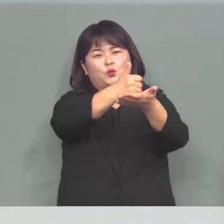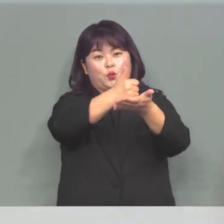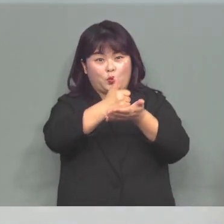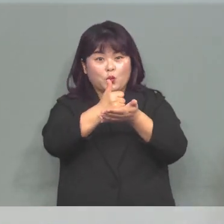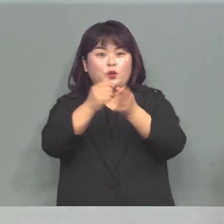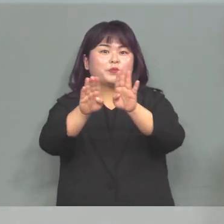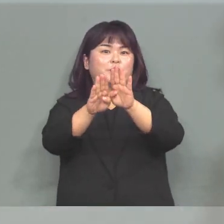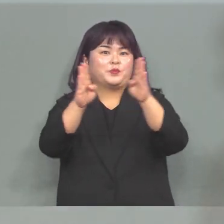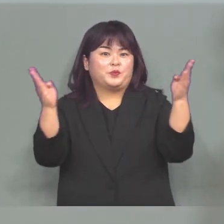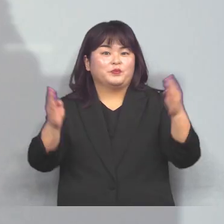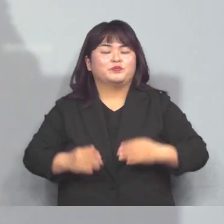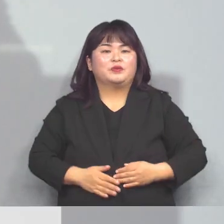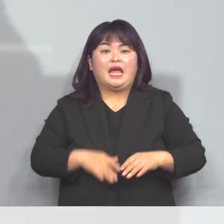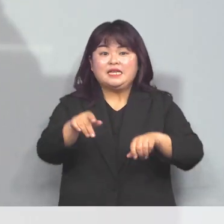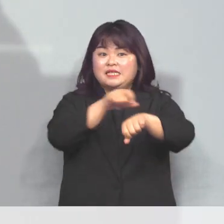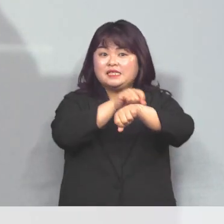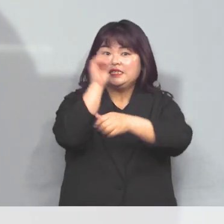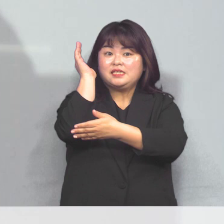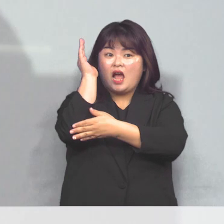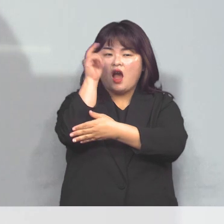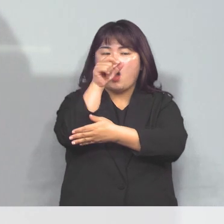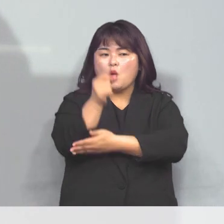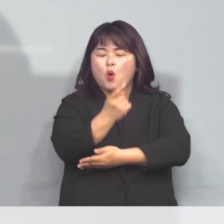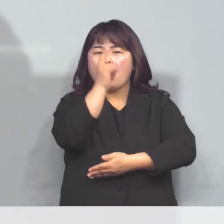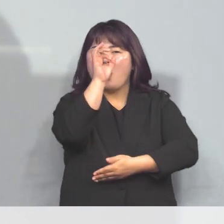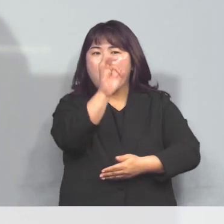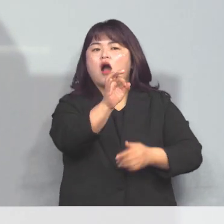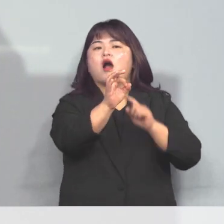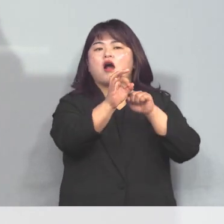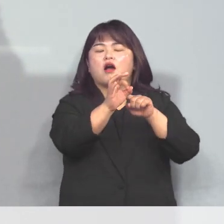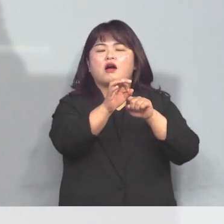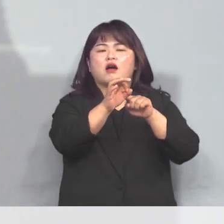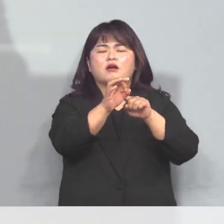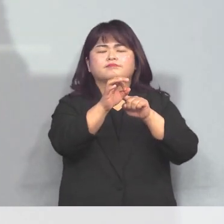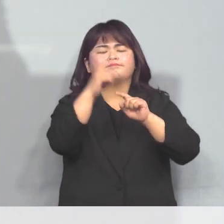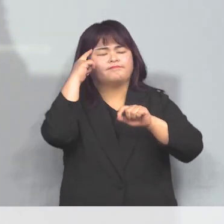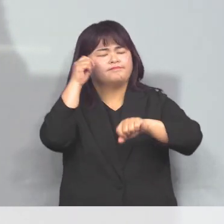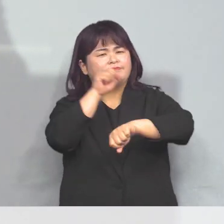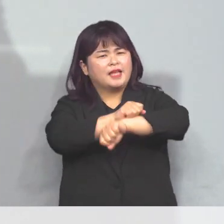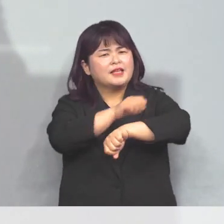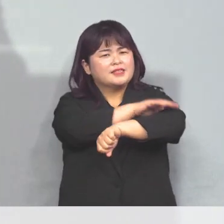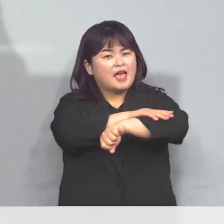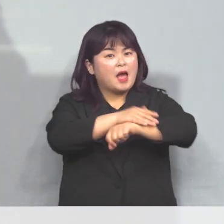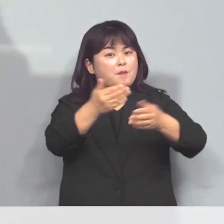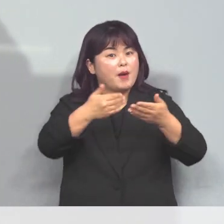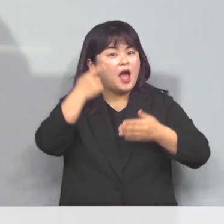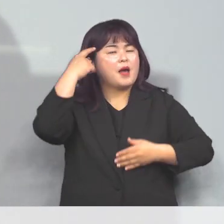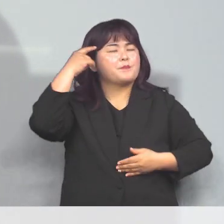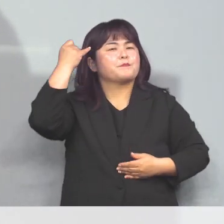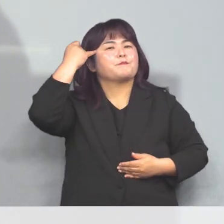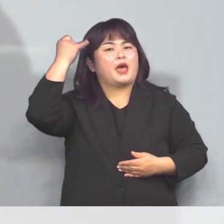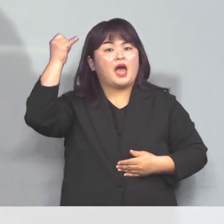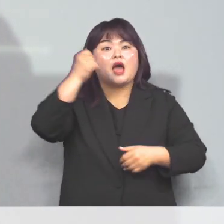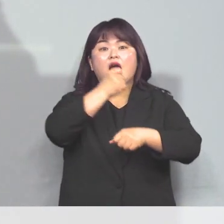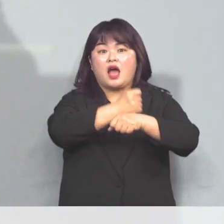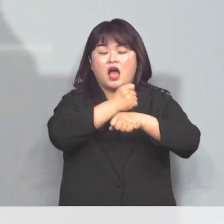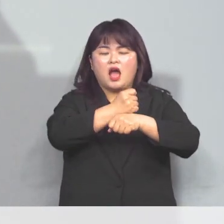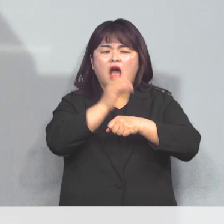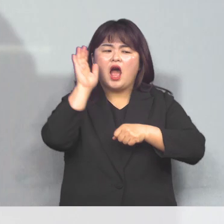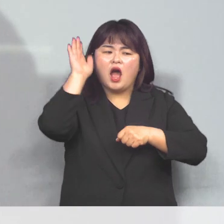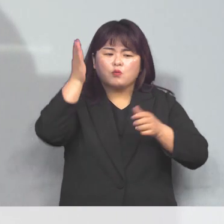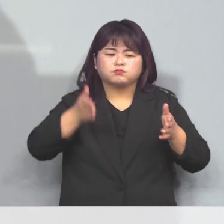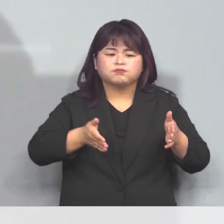초청으로 마련됐습니다. 을 통해서 여러분들께서 많은 지혜를 얻으시고 또 영감도 얻으셔서